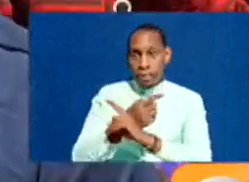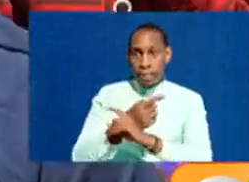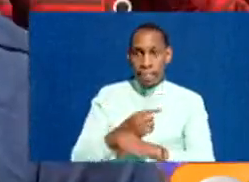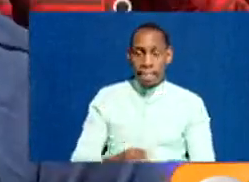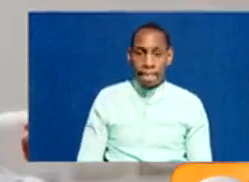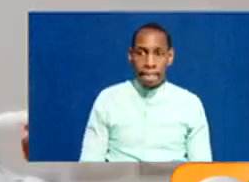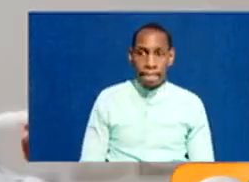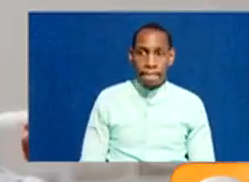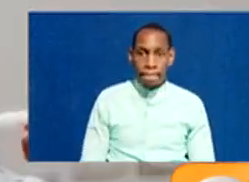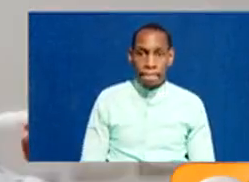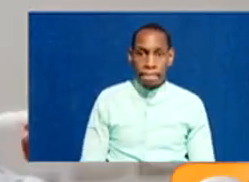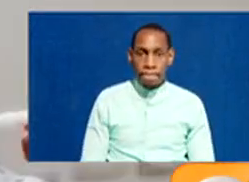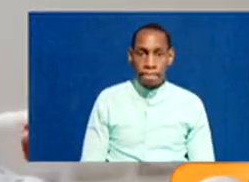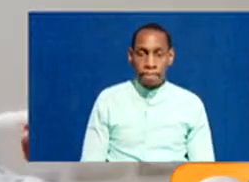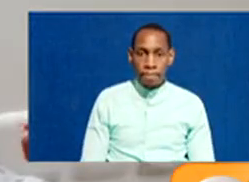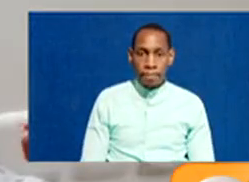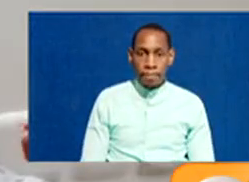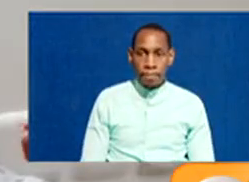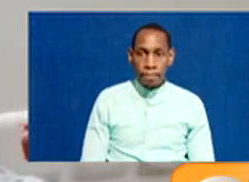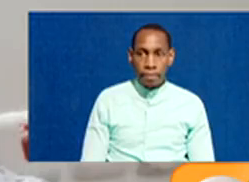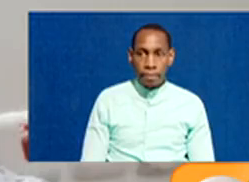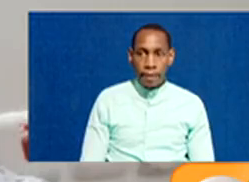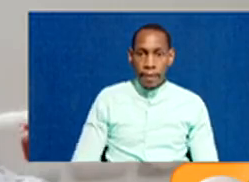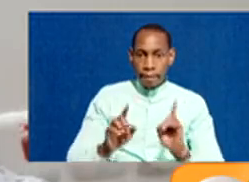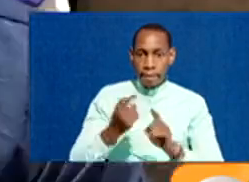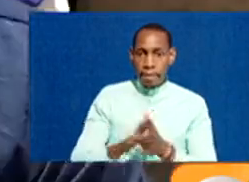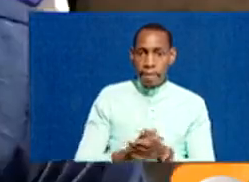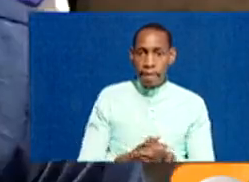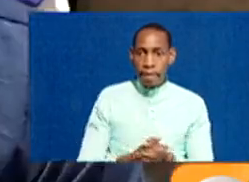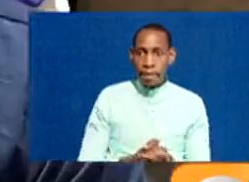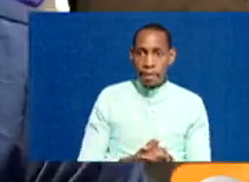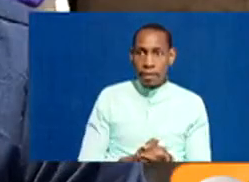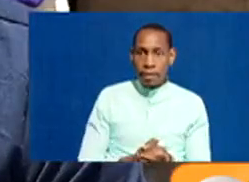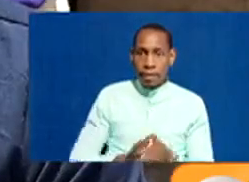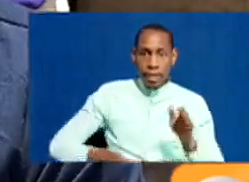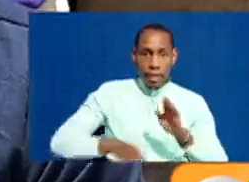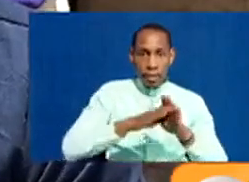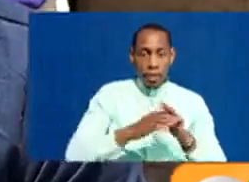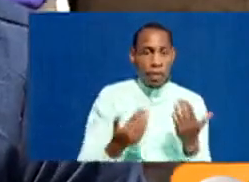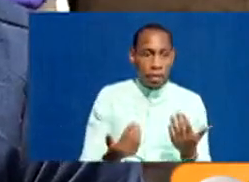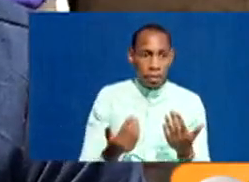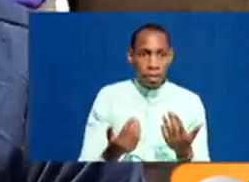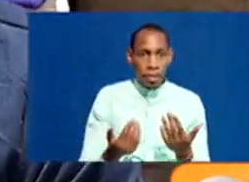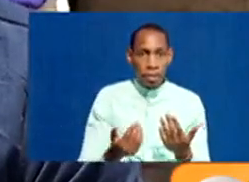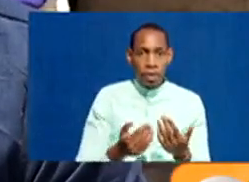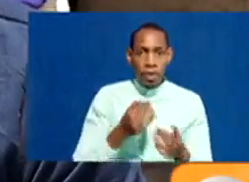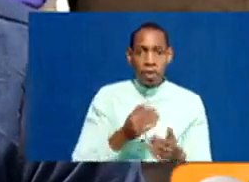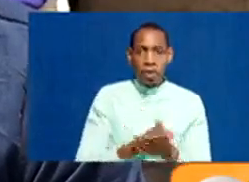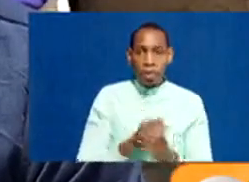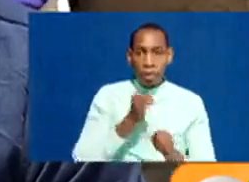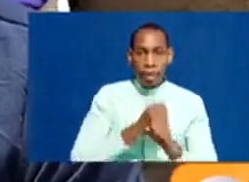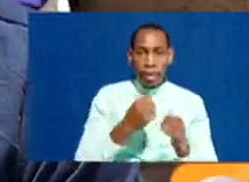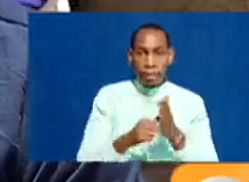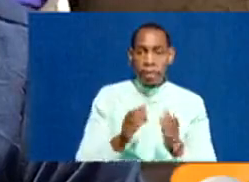Kujua na polisi wakampeleka deportation center. Wiki ya kwanza alikuwa ameniambia deportation, kama chakula ni shida, maji ni shida. Yaani